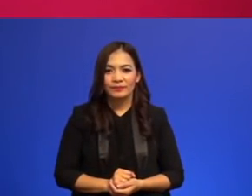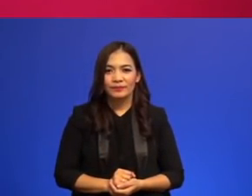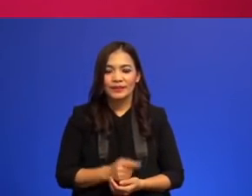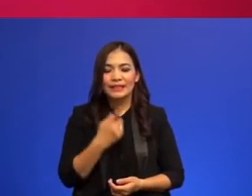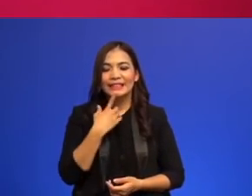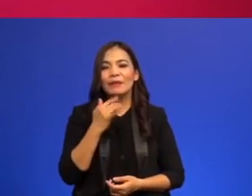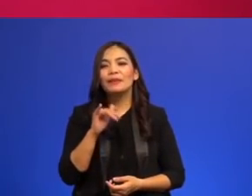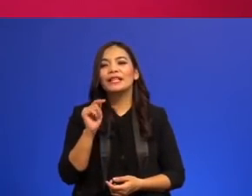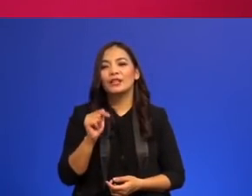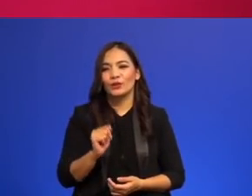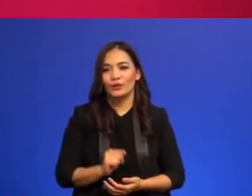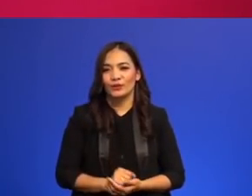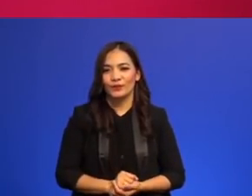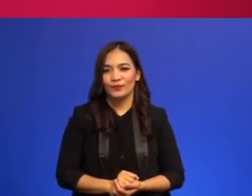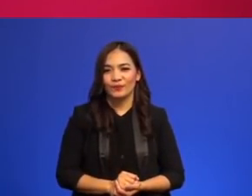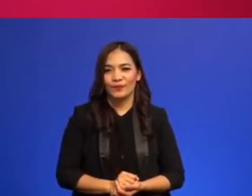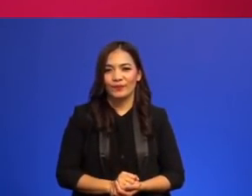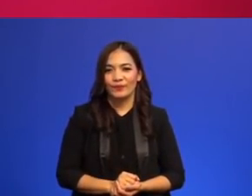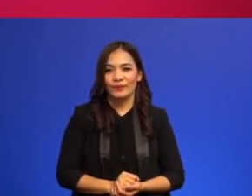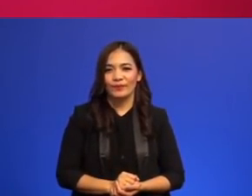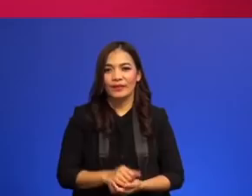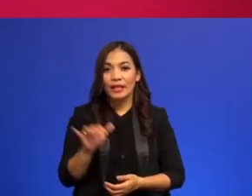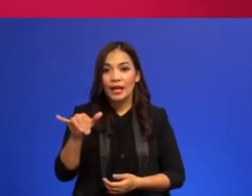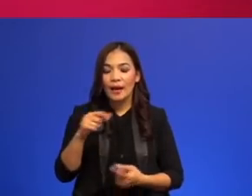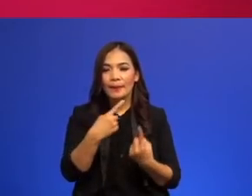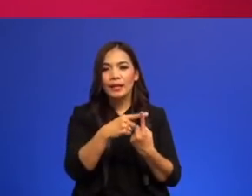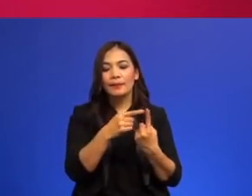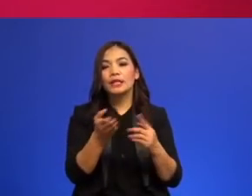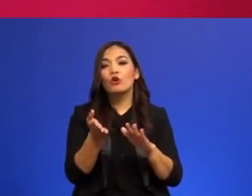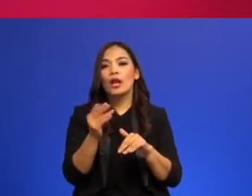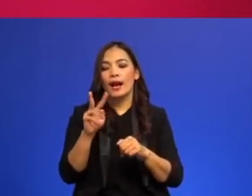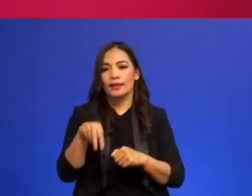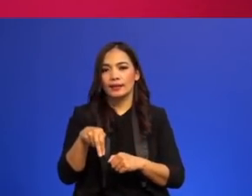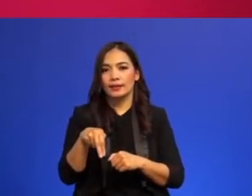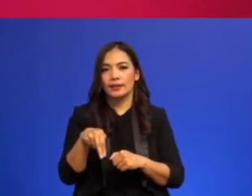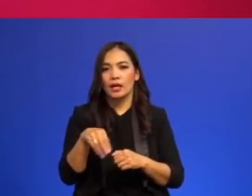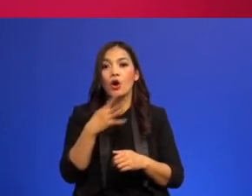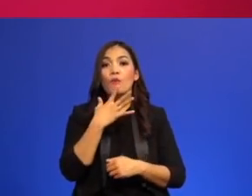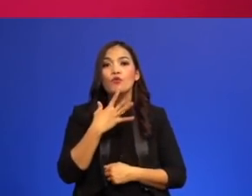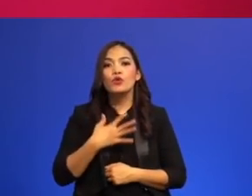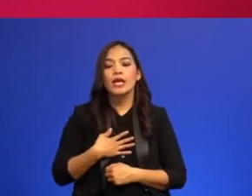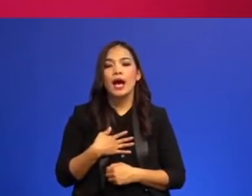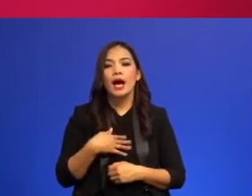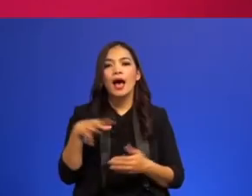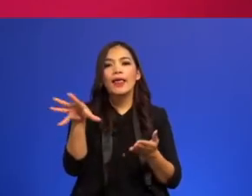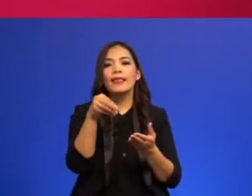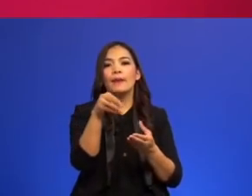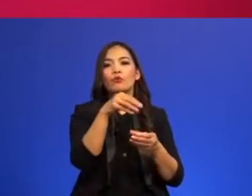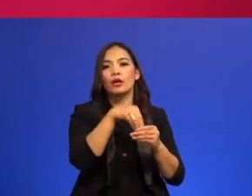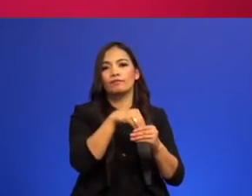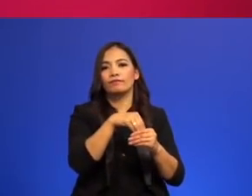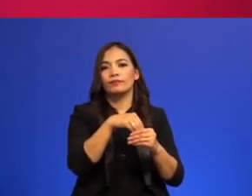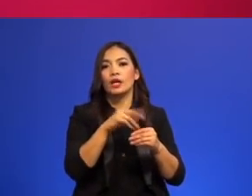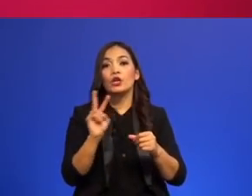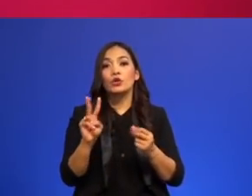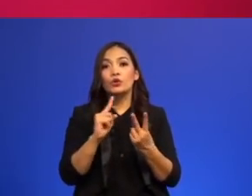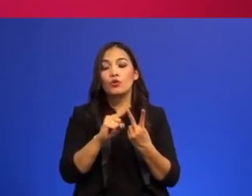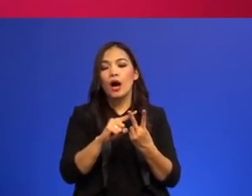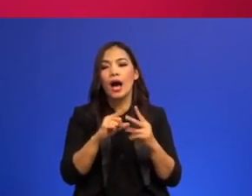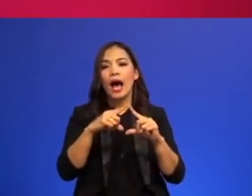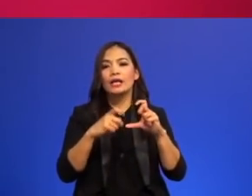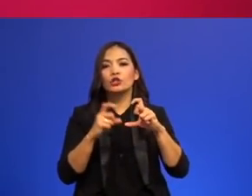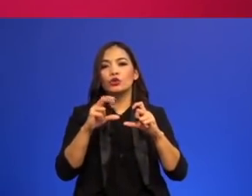Begitu, saudara. Jadi yang pertama saya ulangi. Memiliki tabungan, 2 asuransi,